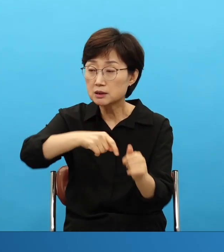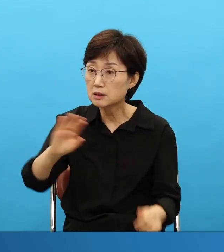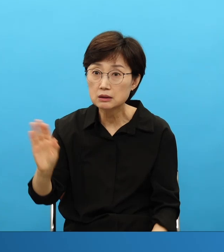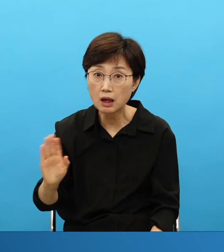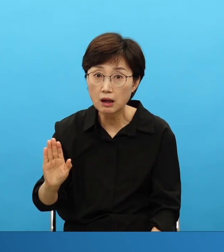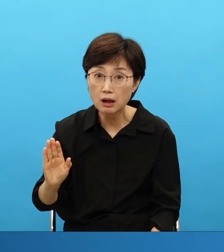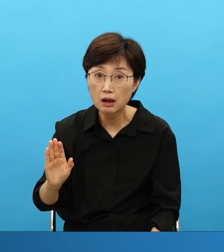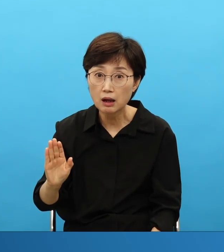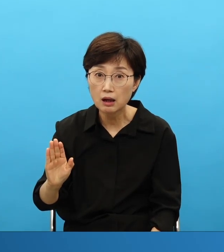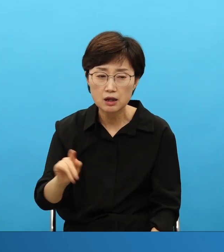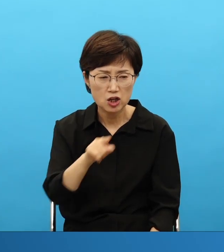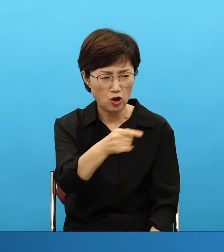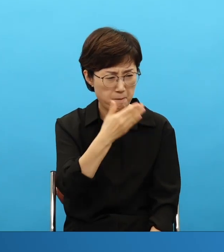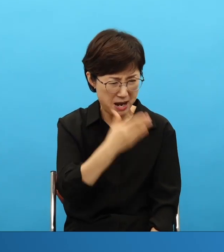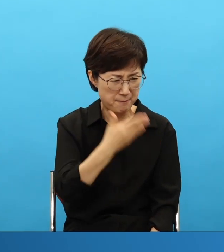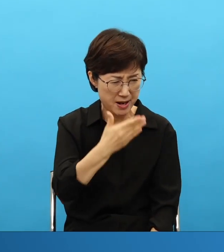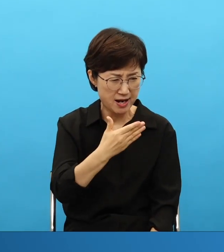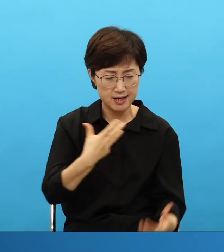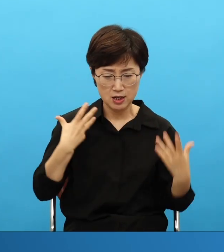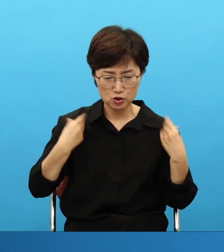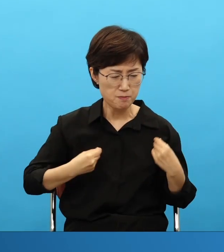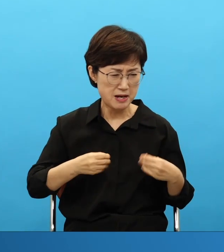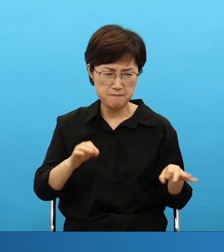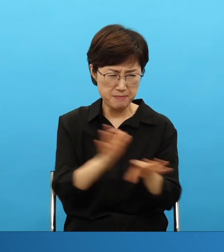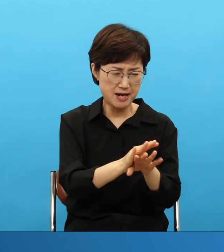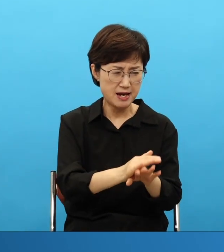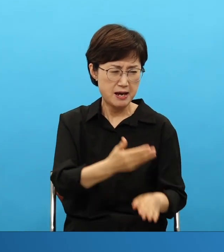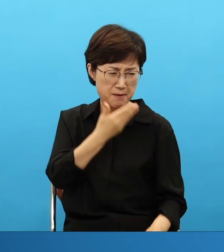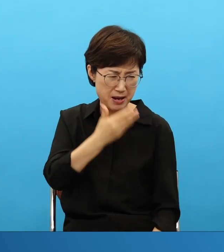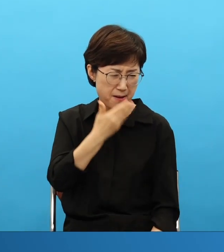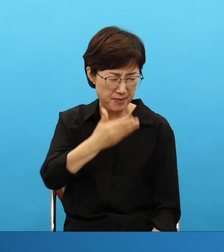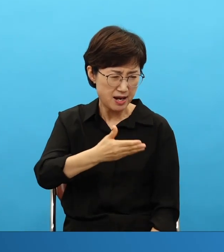무너졌어 절망은 없다